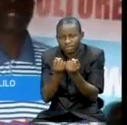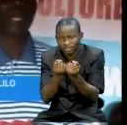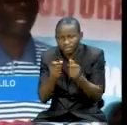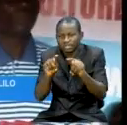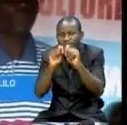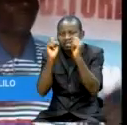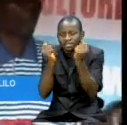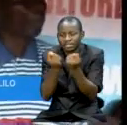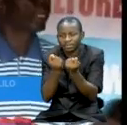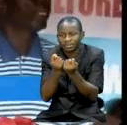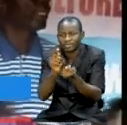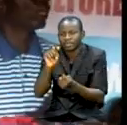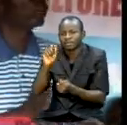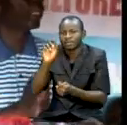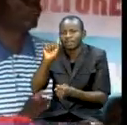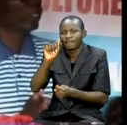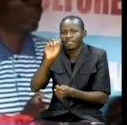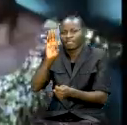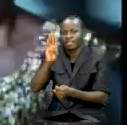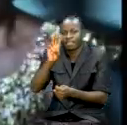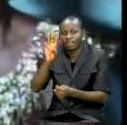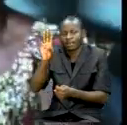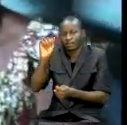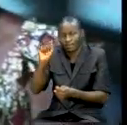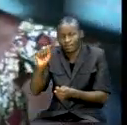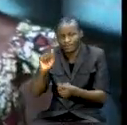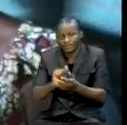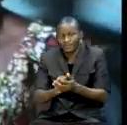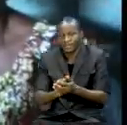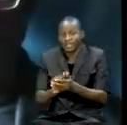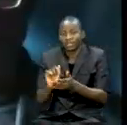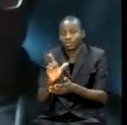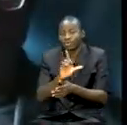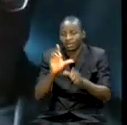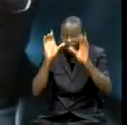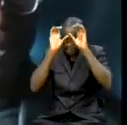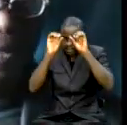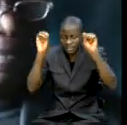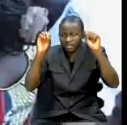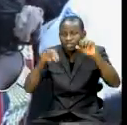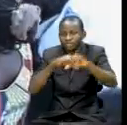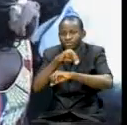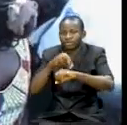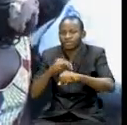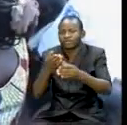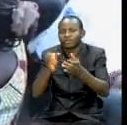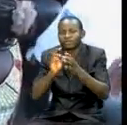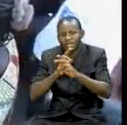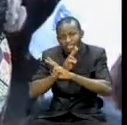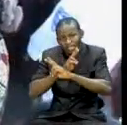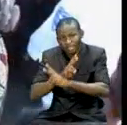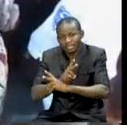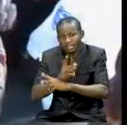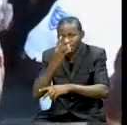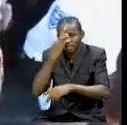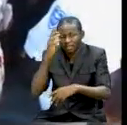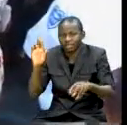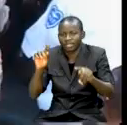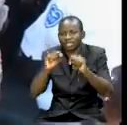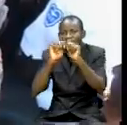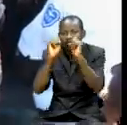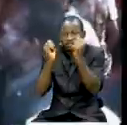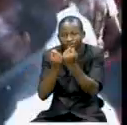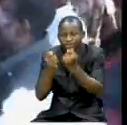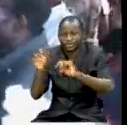tu. Cependant, Raphaël Moututa et son comité veulent sauvegarder l'identité culturelle du peuple